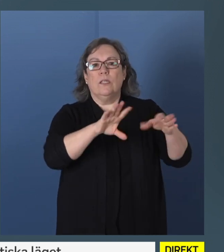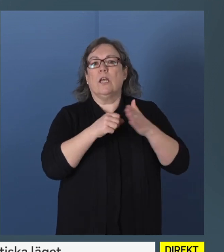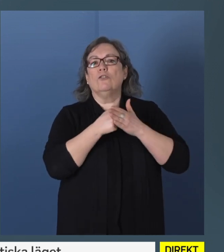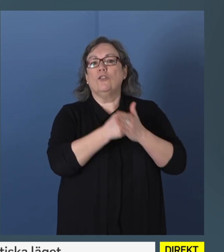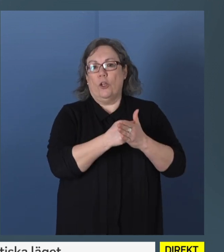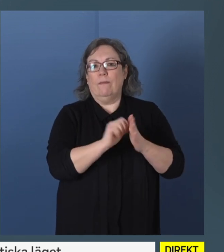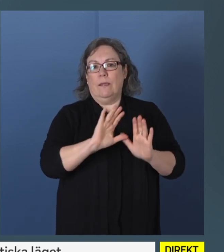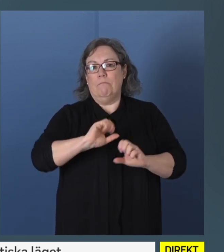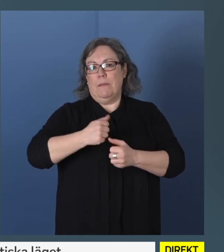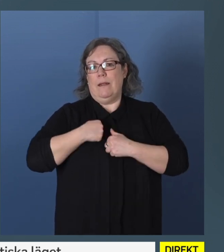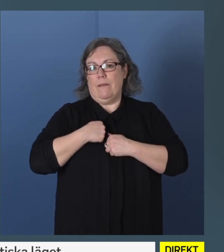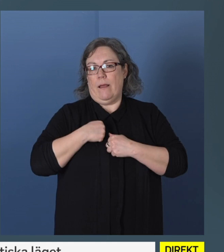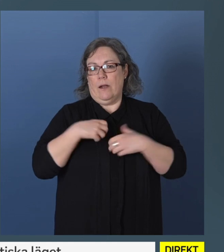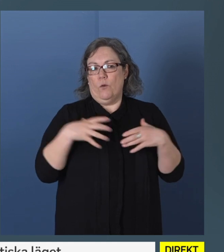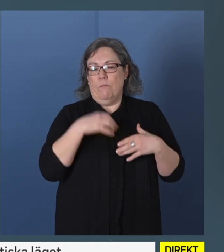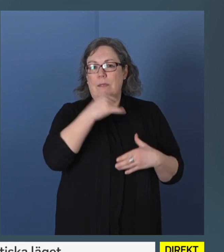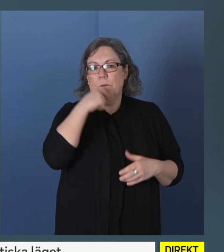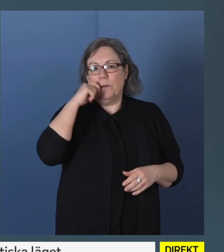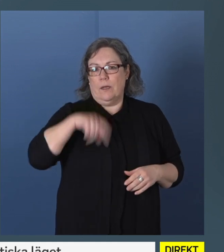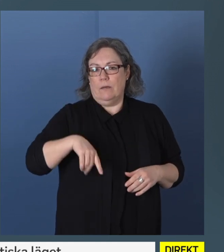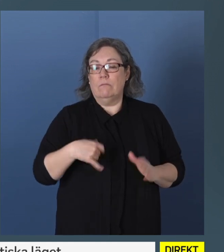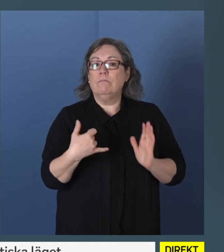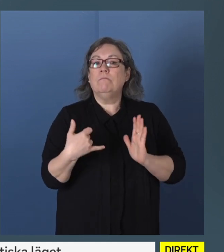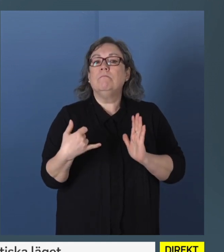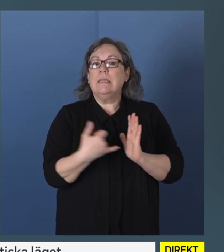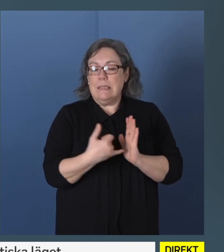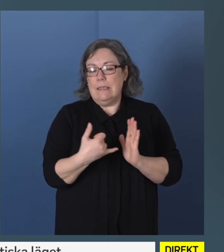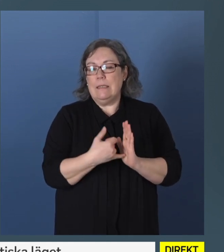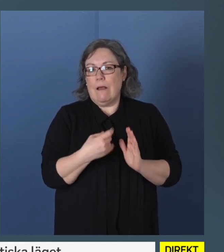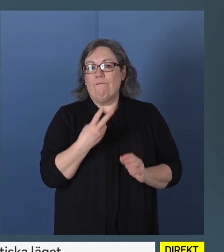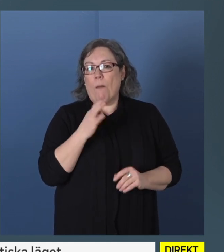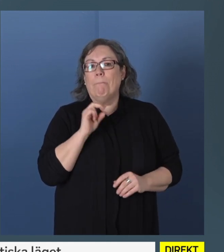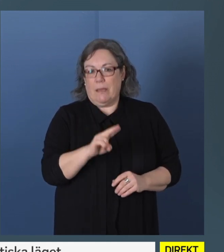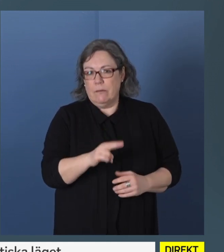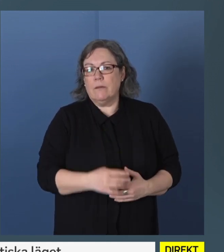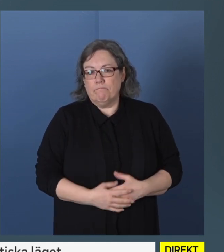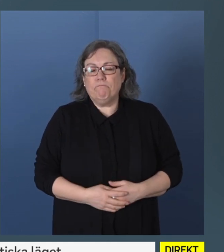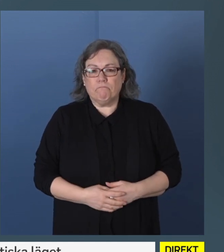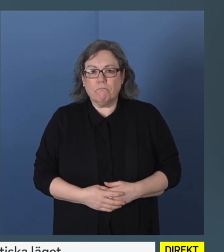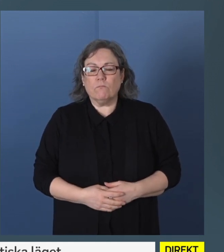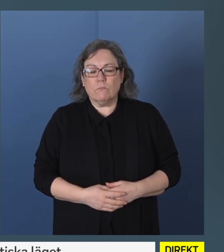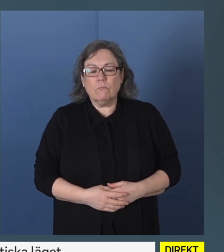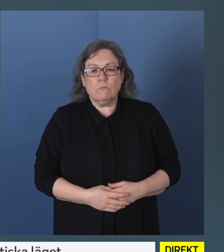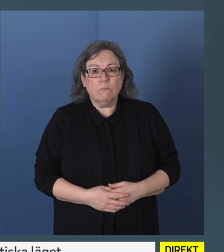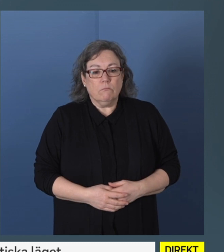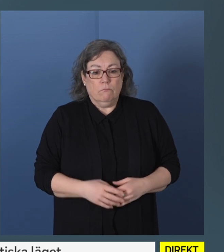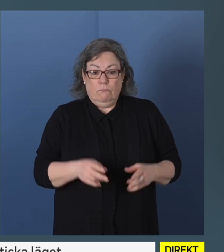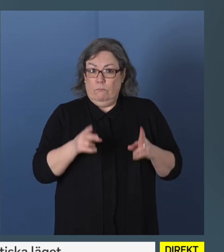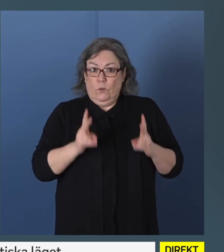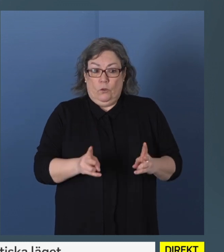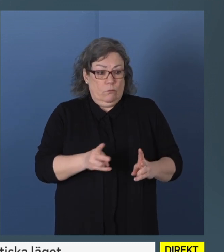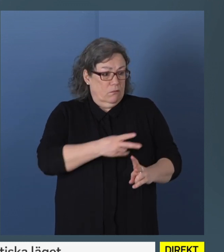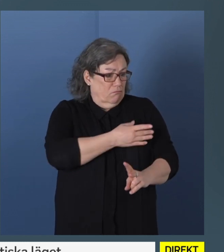väpnade styrkor, inklusive defensiva vapen. Något liknande har Sverige inte gjort